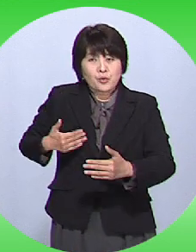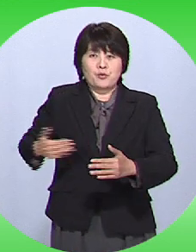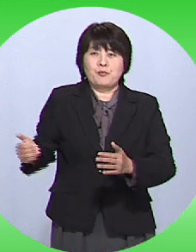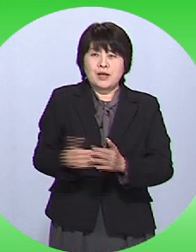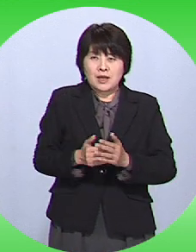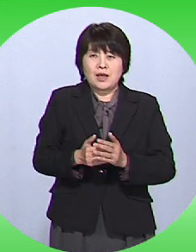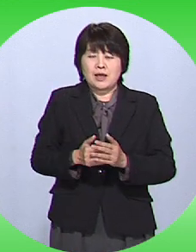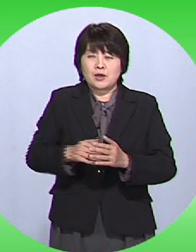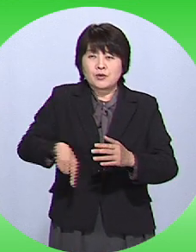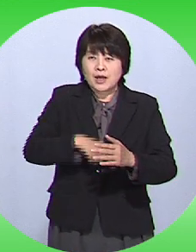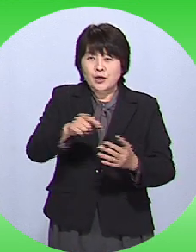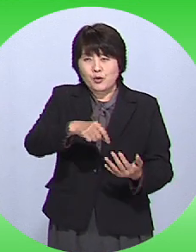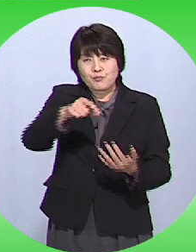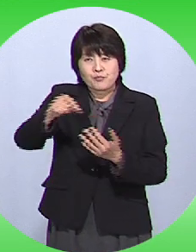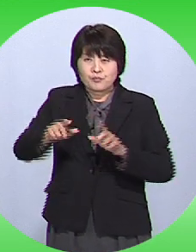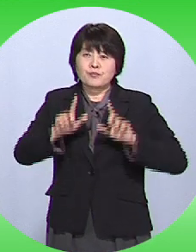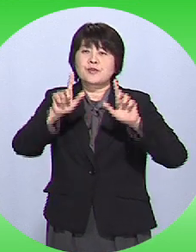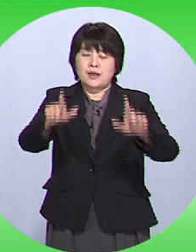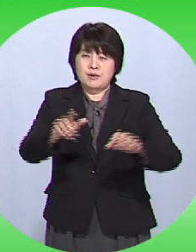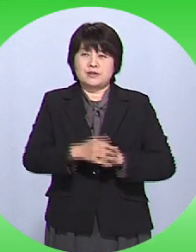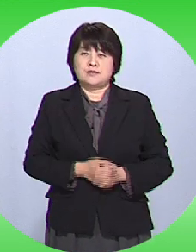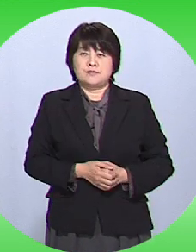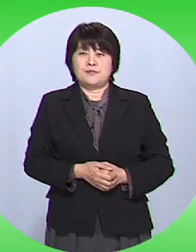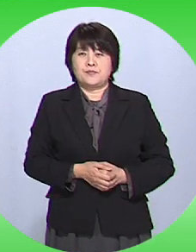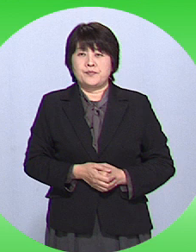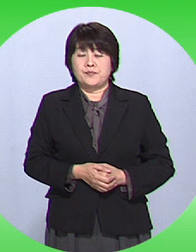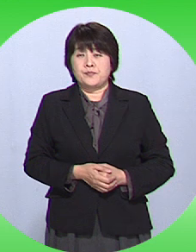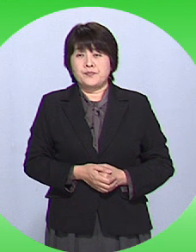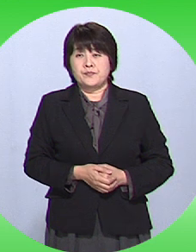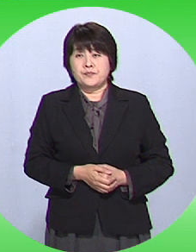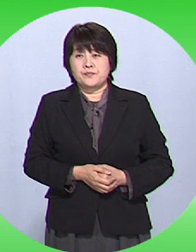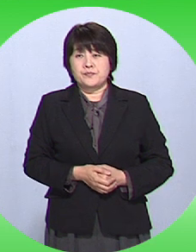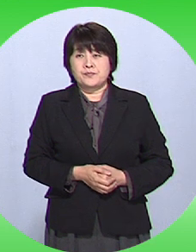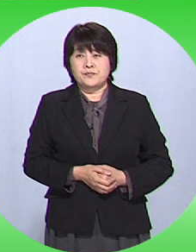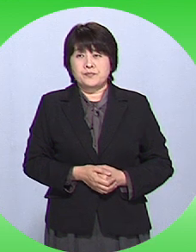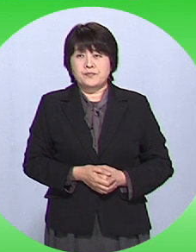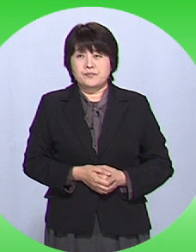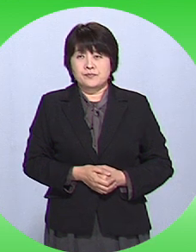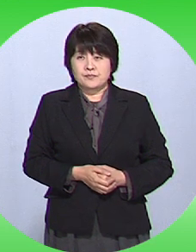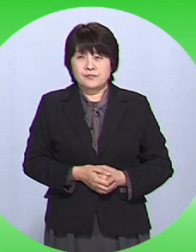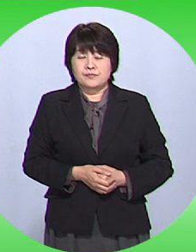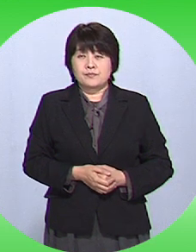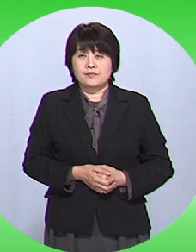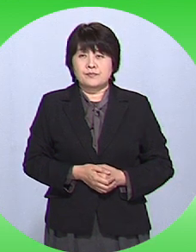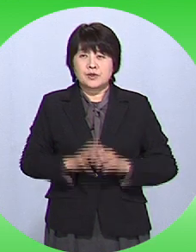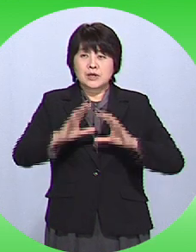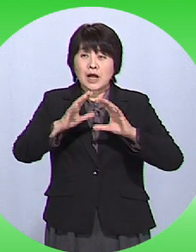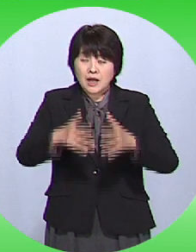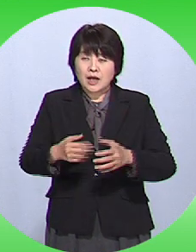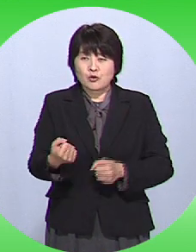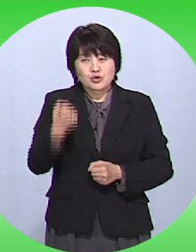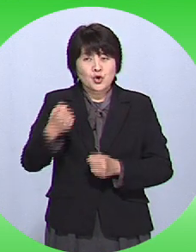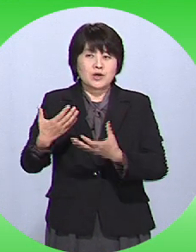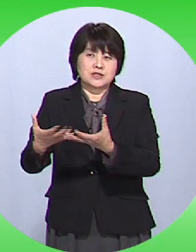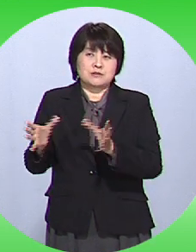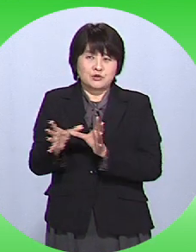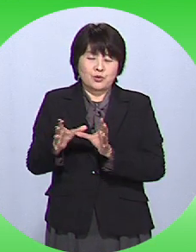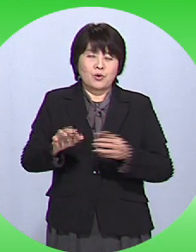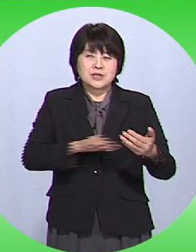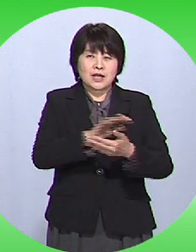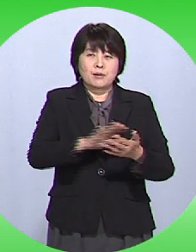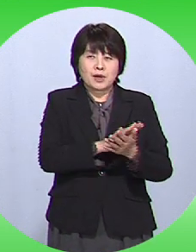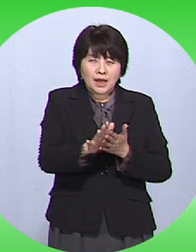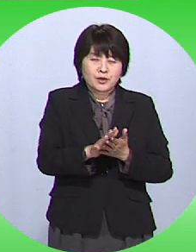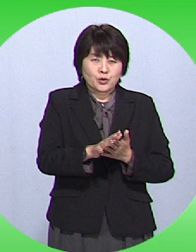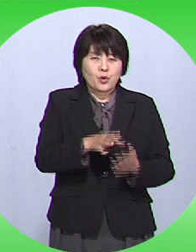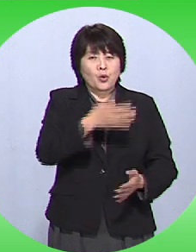をお伝えするウィークリーピックアップ、まずはこちらの話題。海外の強豪チームと埼玉県の